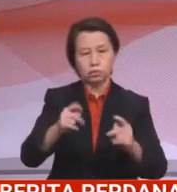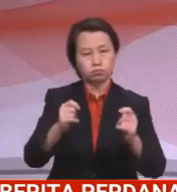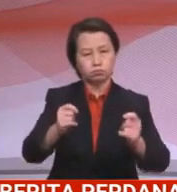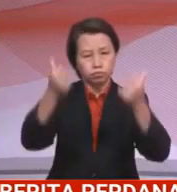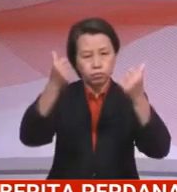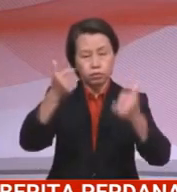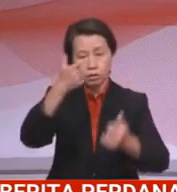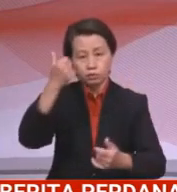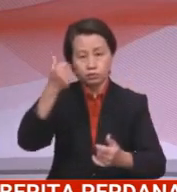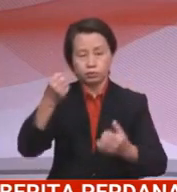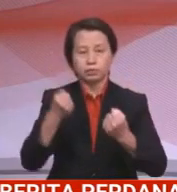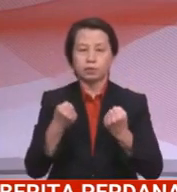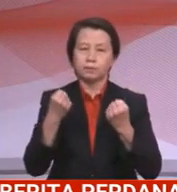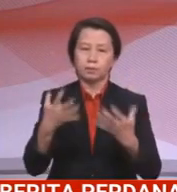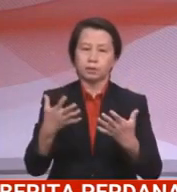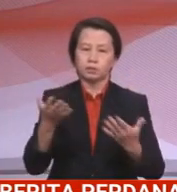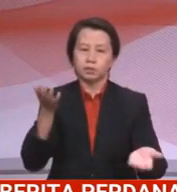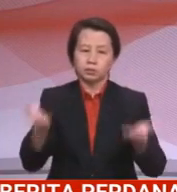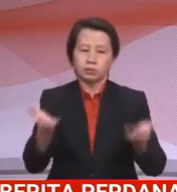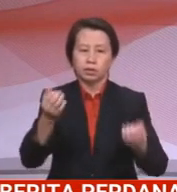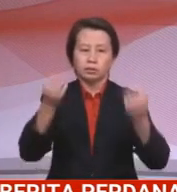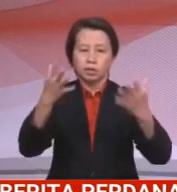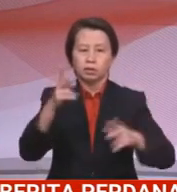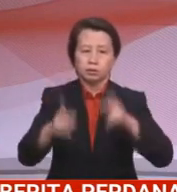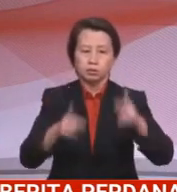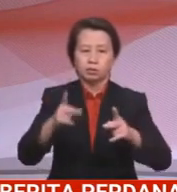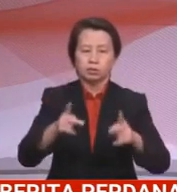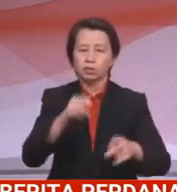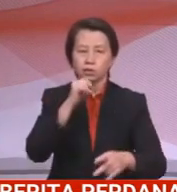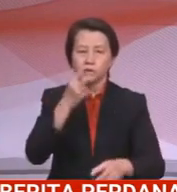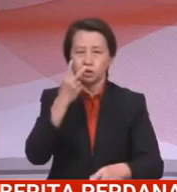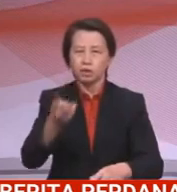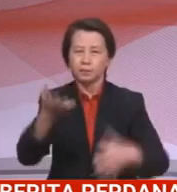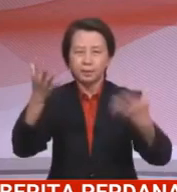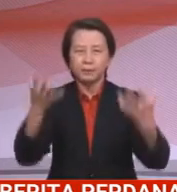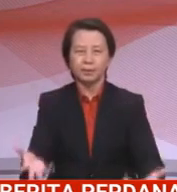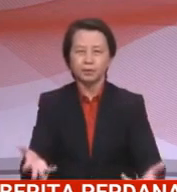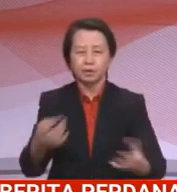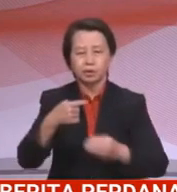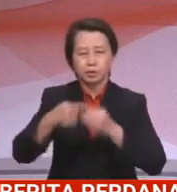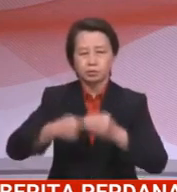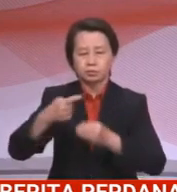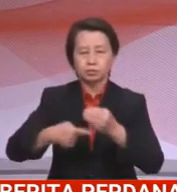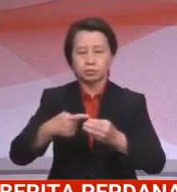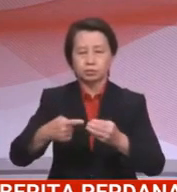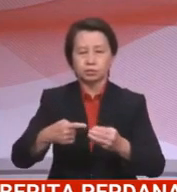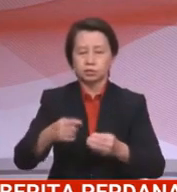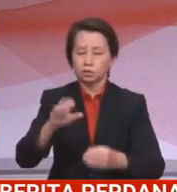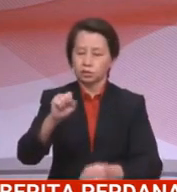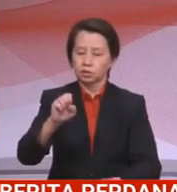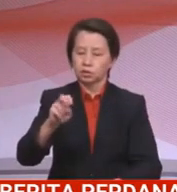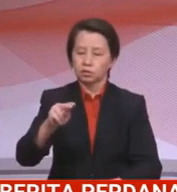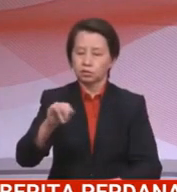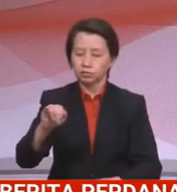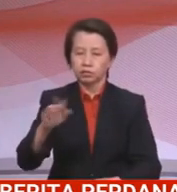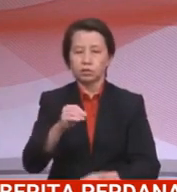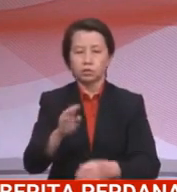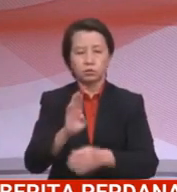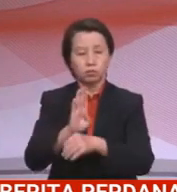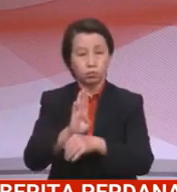pantas sebab kebanyakan mungkin Opanya orang yang tidak nampak beras sangat tentang kesenian dan kebudayaan